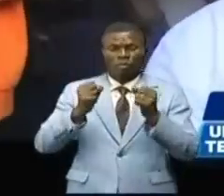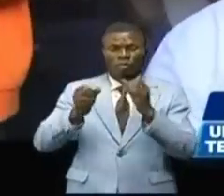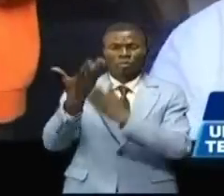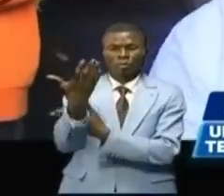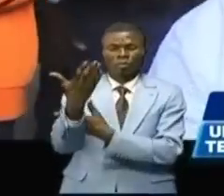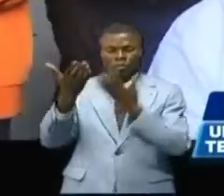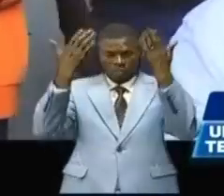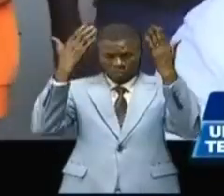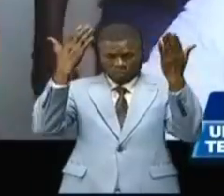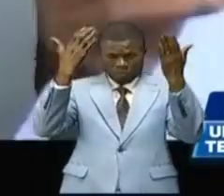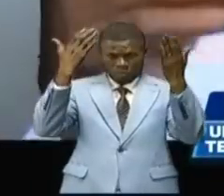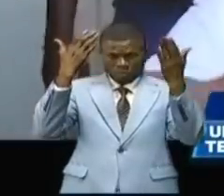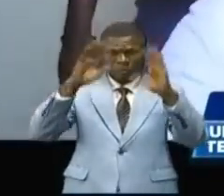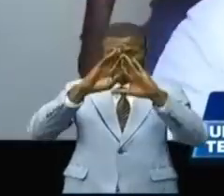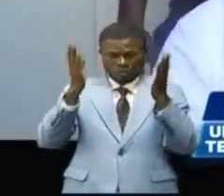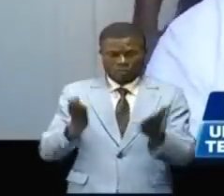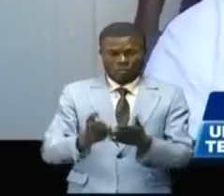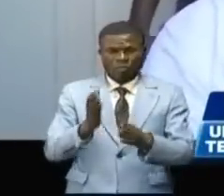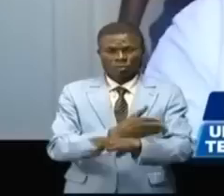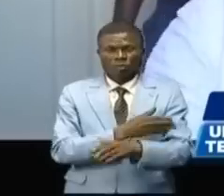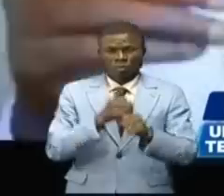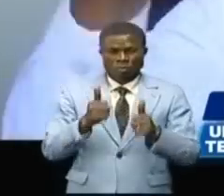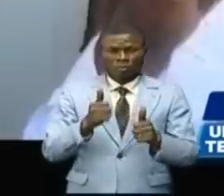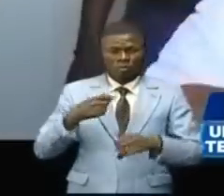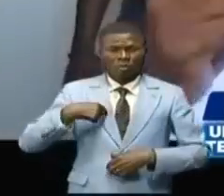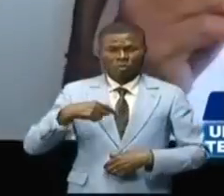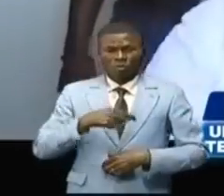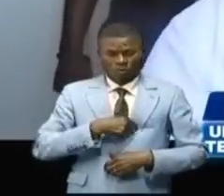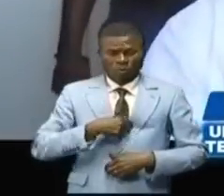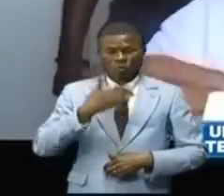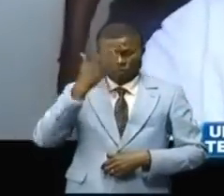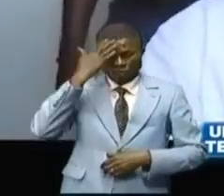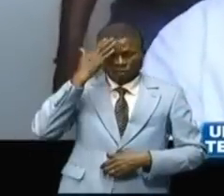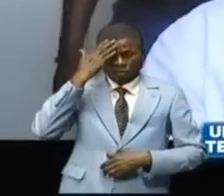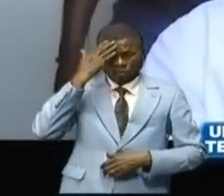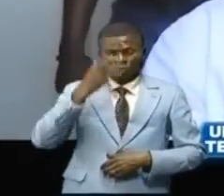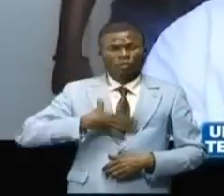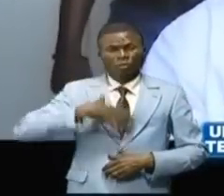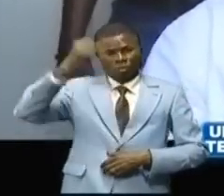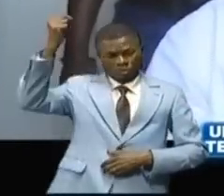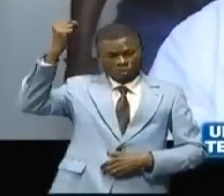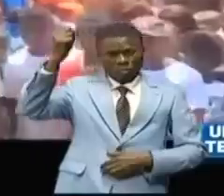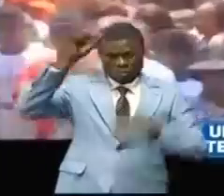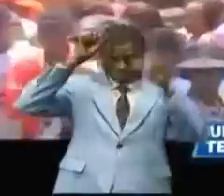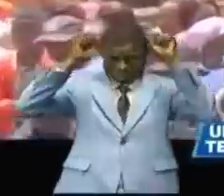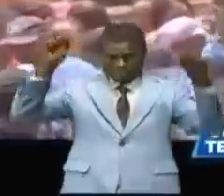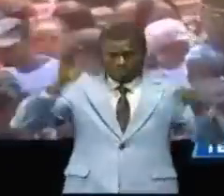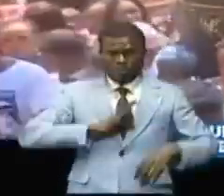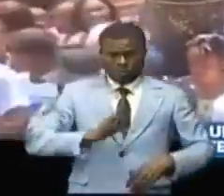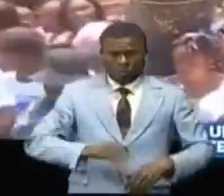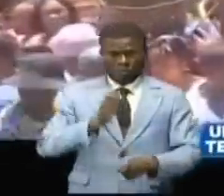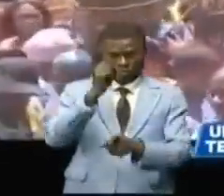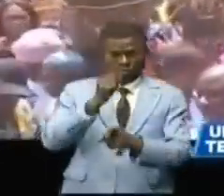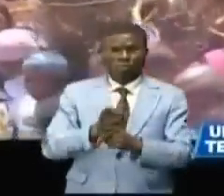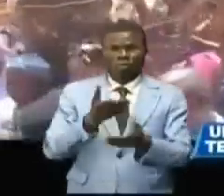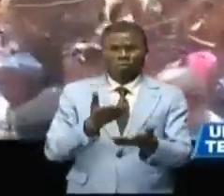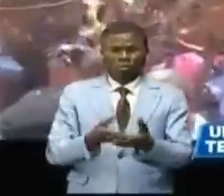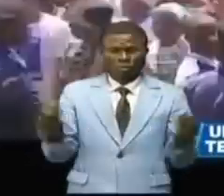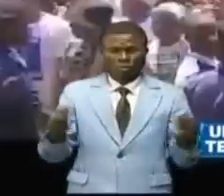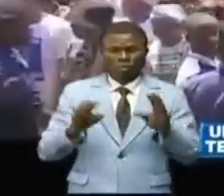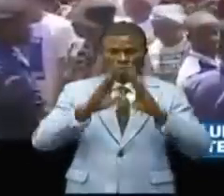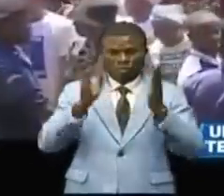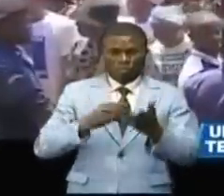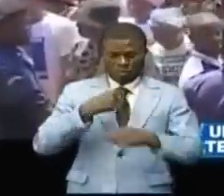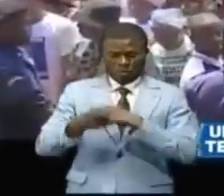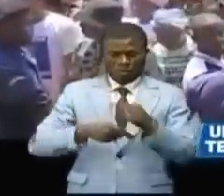À l'UDPS, tout va bien et nous sommes rassurés de la victoire du chef de l'État. Parce que tout au début de